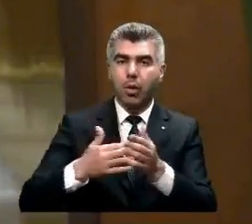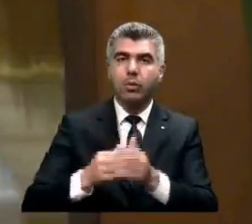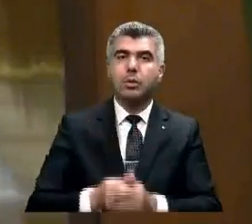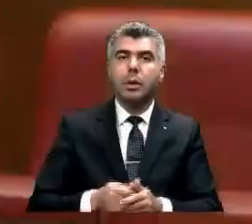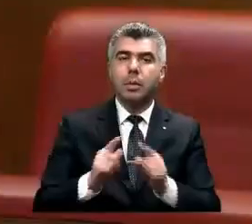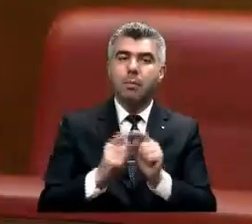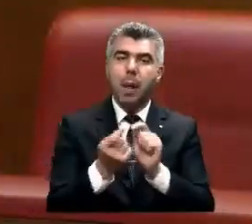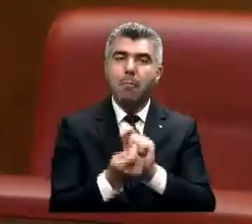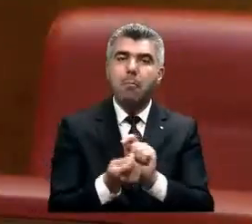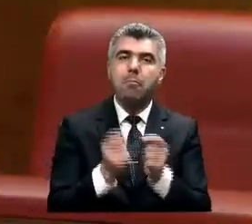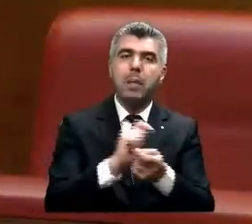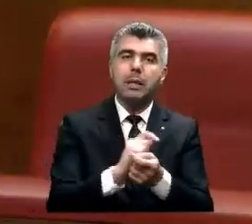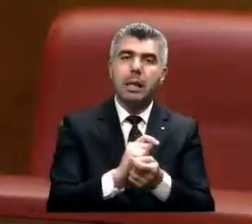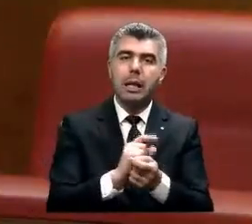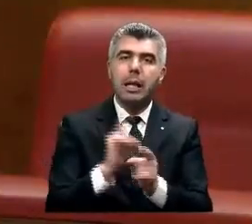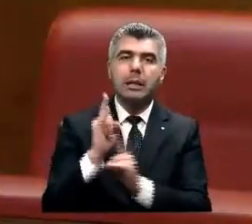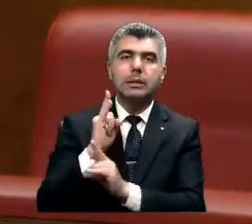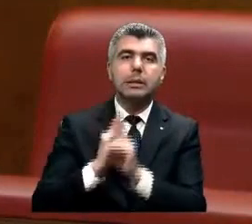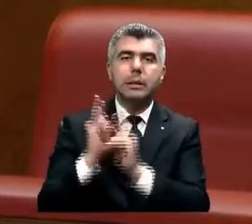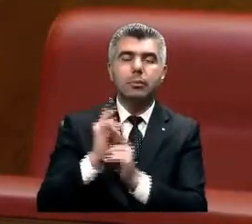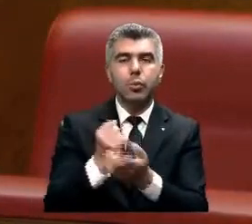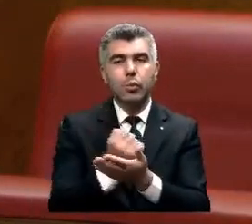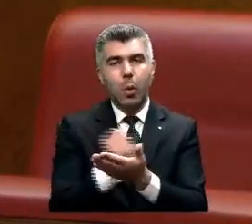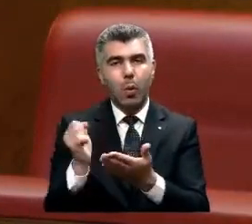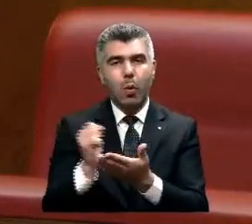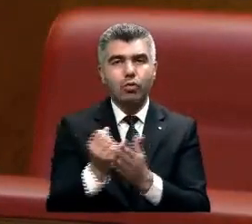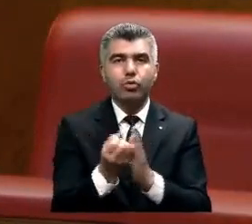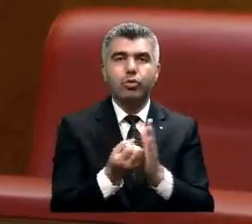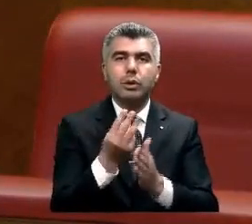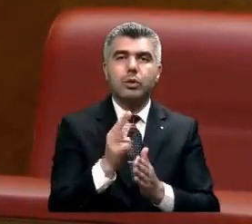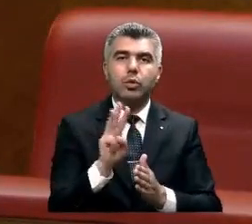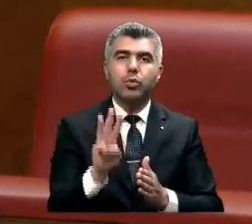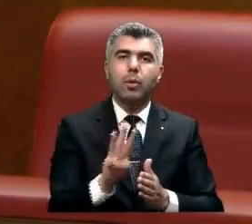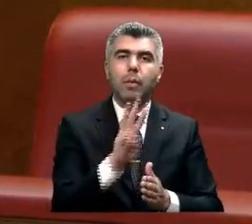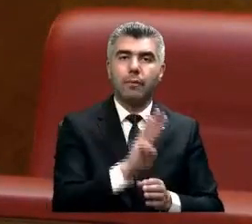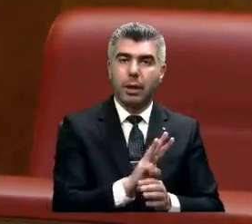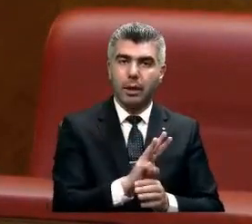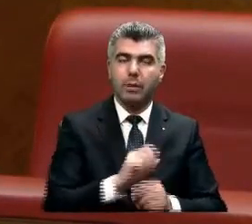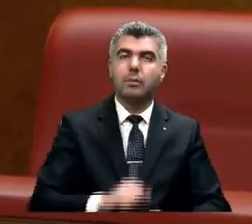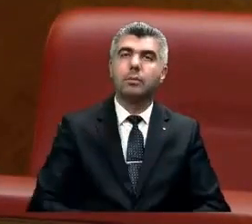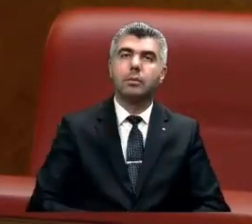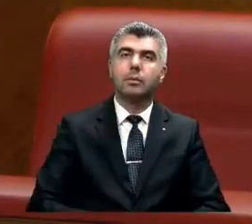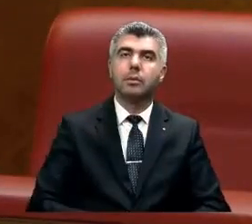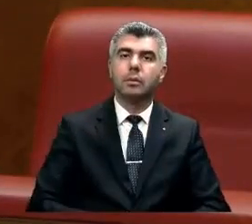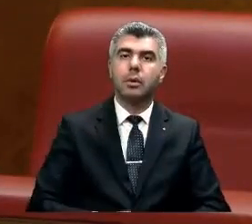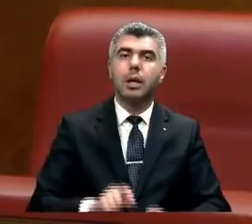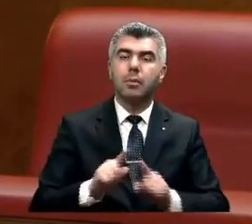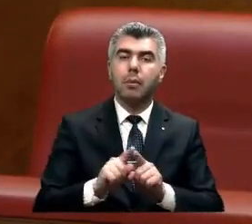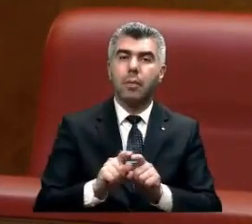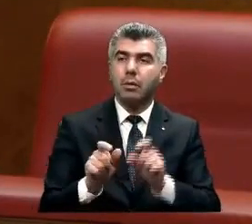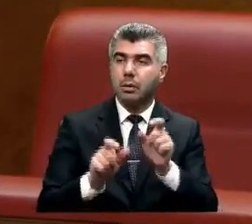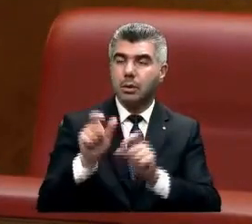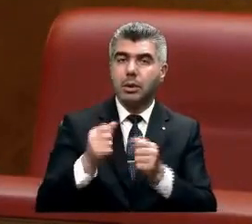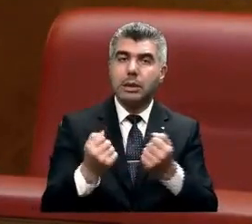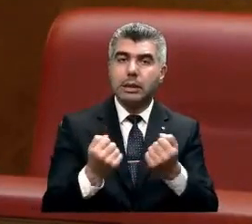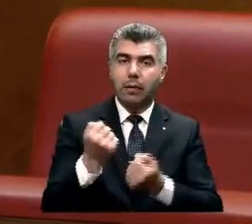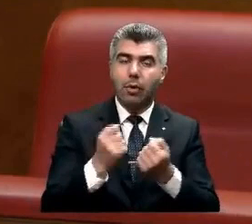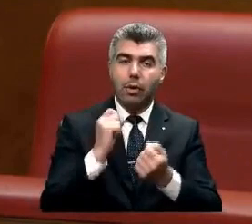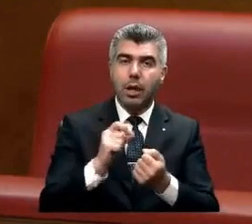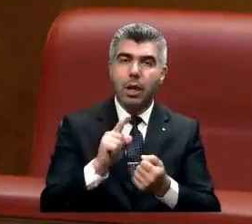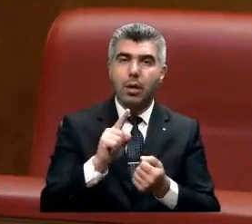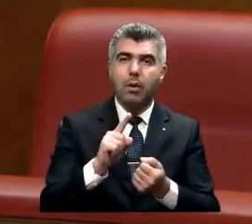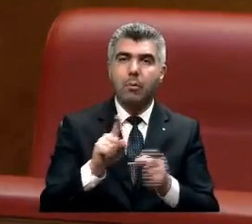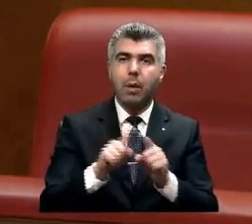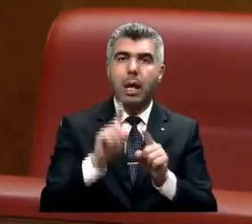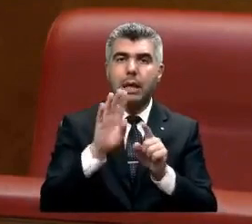خلال برنامج تجديد الحظيره ويمكن يحصل النقال على تقريبا 180 الف